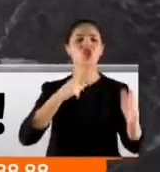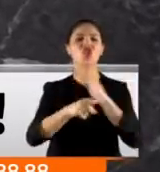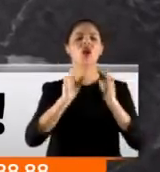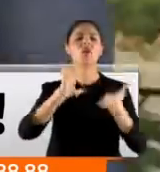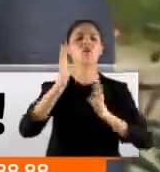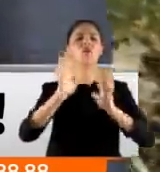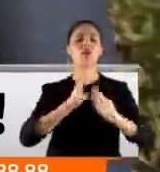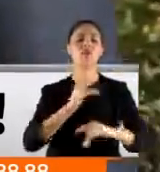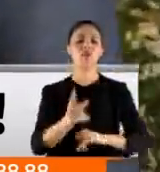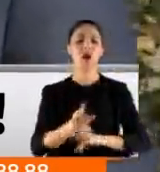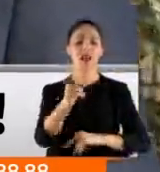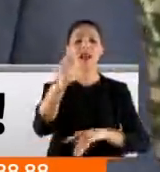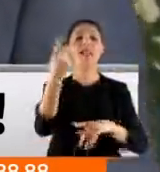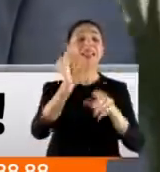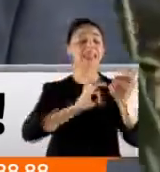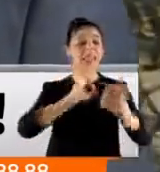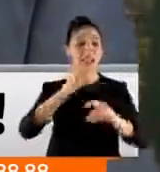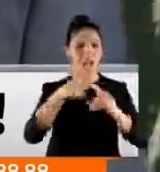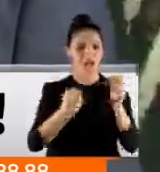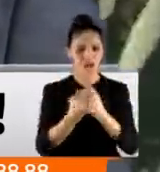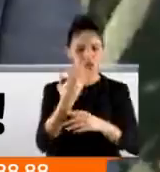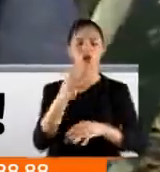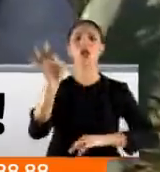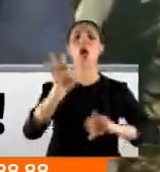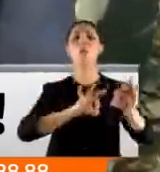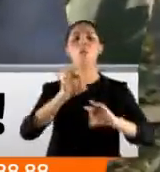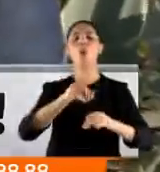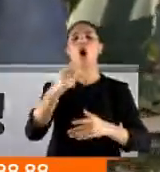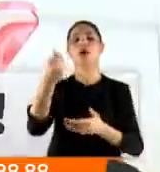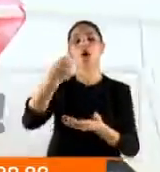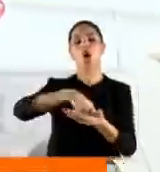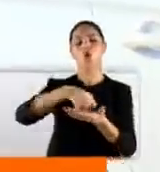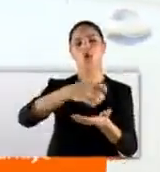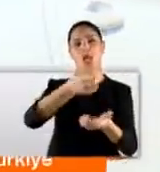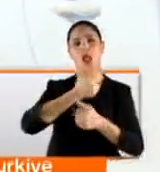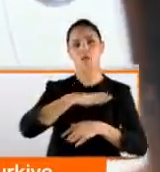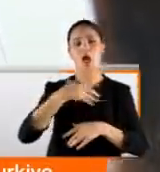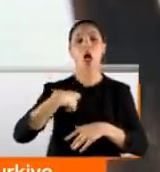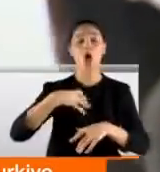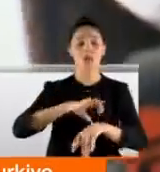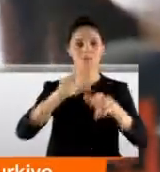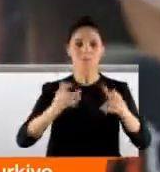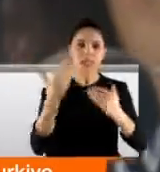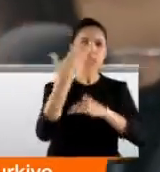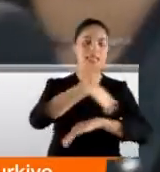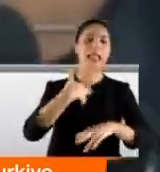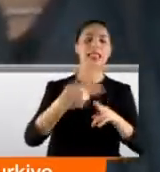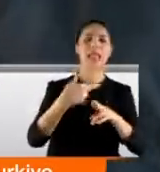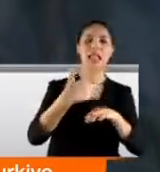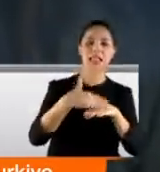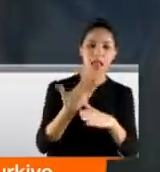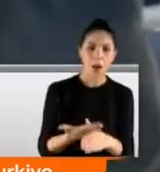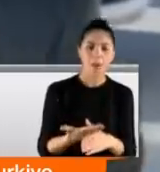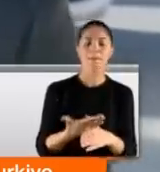yağmaya başladı. Testi pozitif çıksa da çıkmasa da muayene ücreti adı altında ücret alınıyor. Özel hastaneye gittiniz, test yaptırdınız